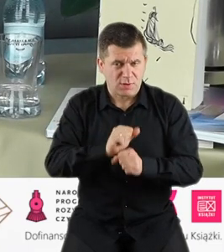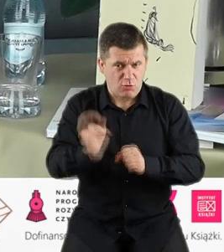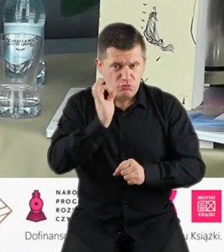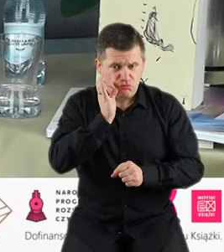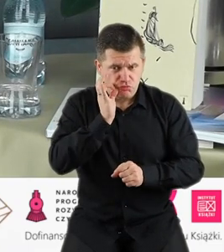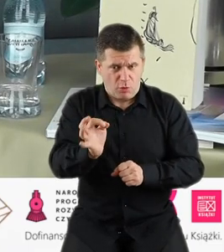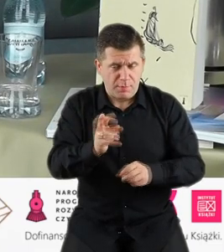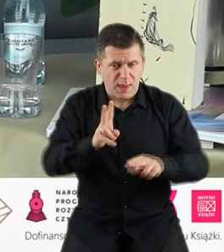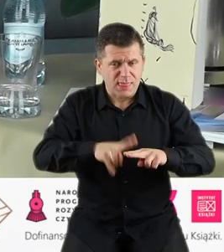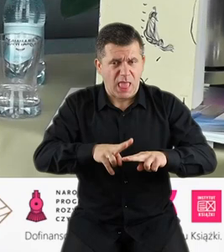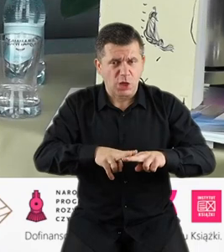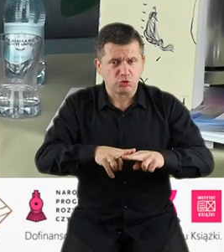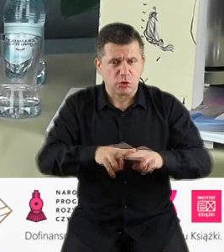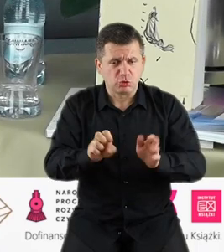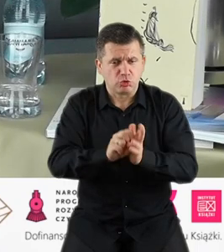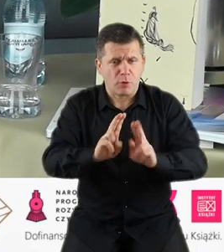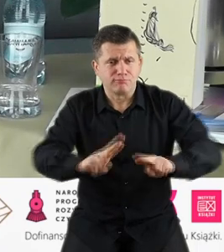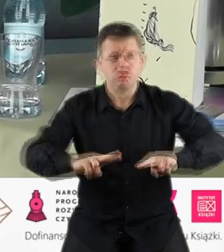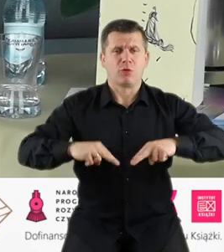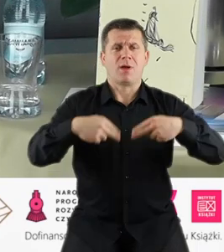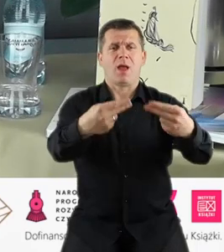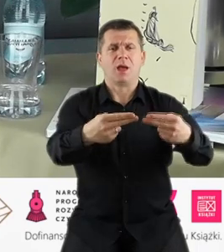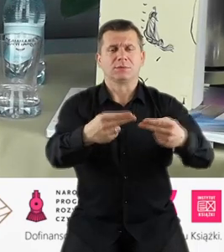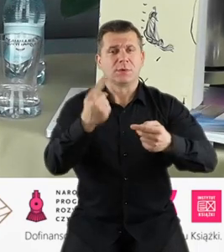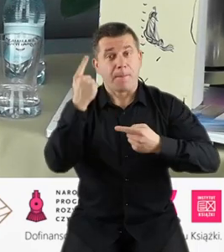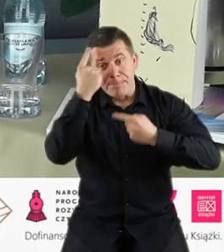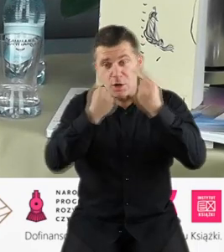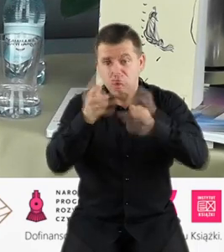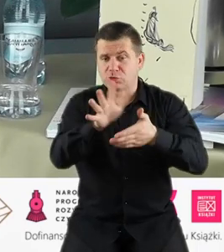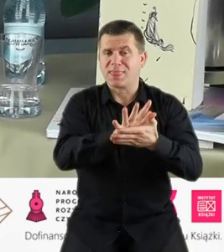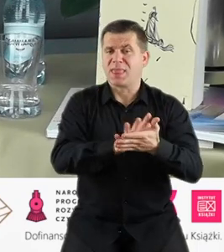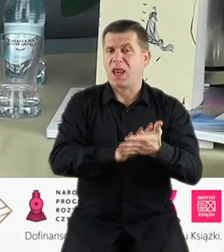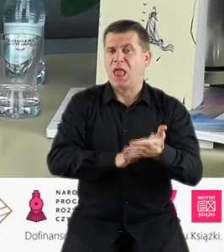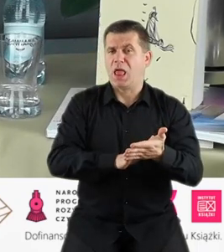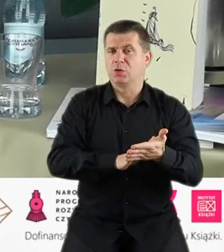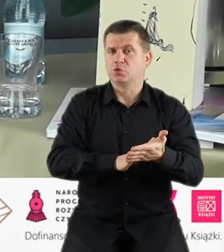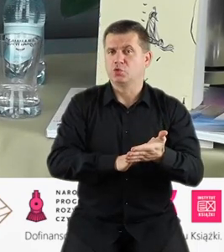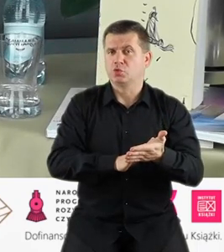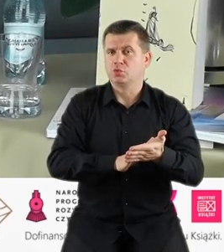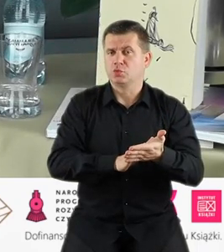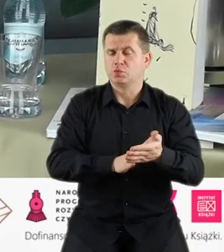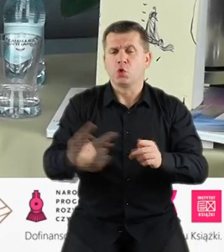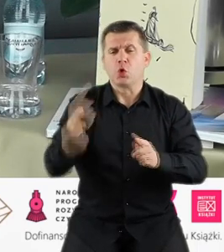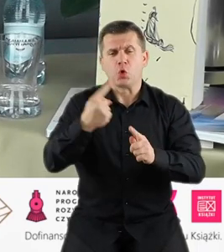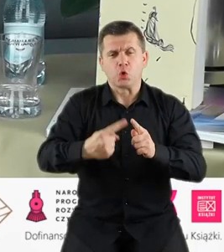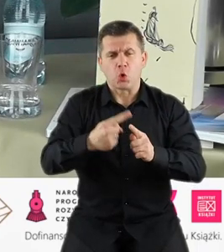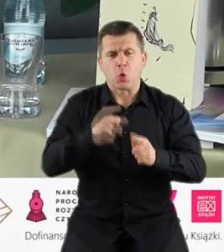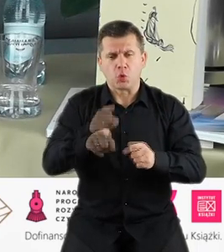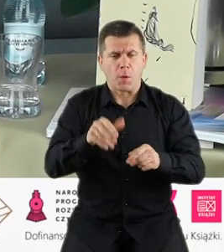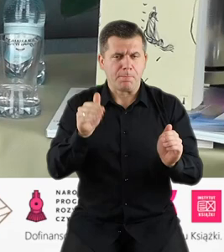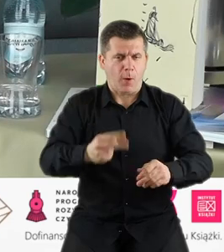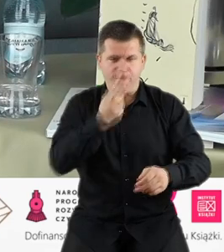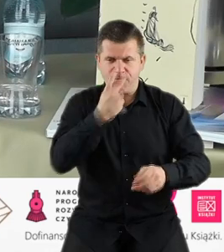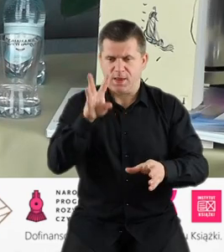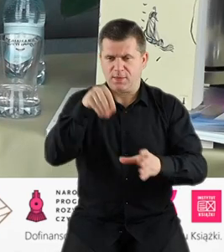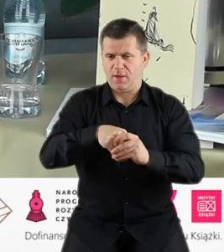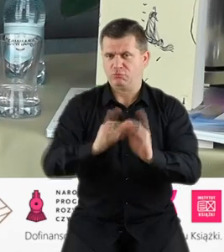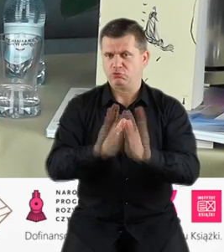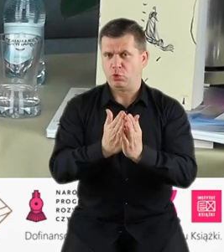dobrym narzędziem do przekazywania myśli, treści. No i trochę to może widać w tej